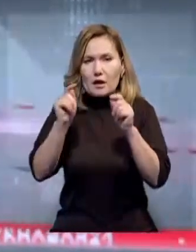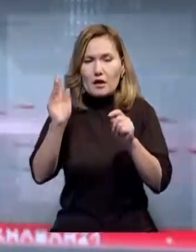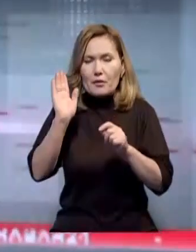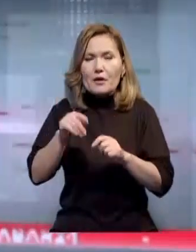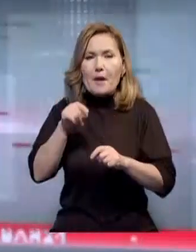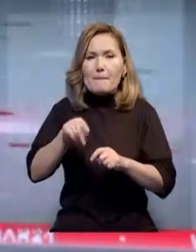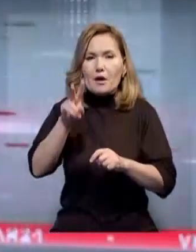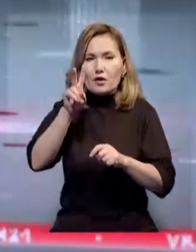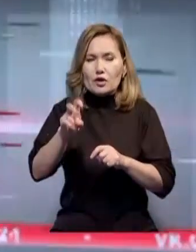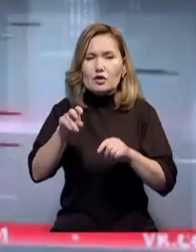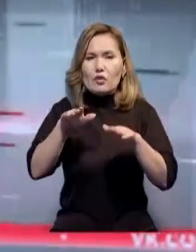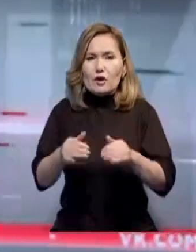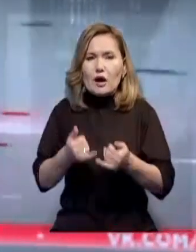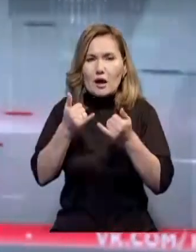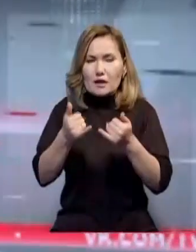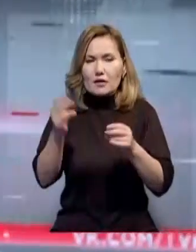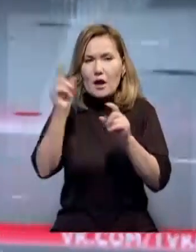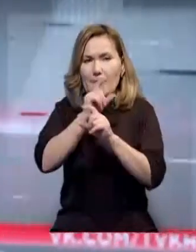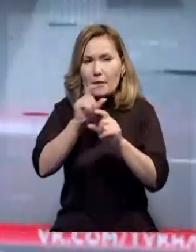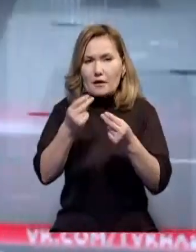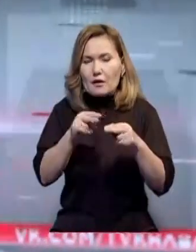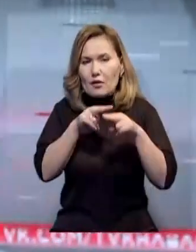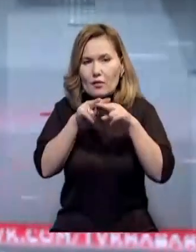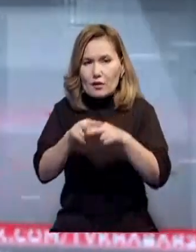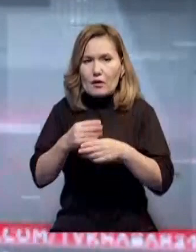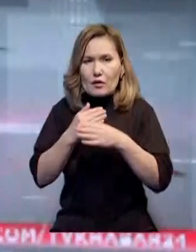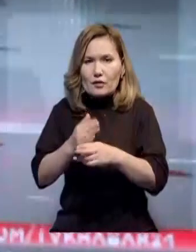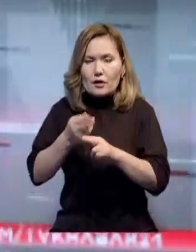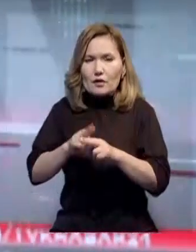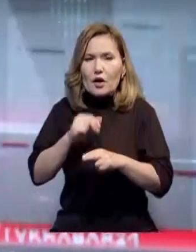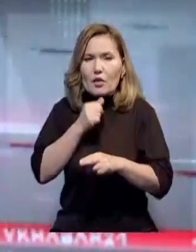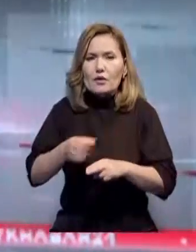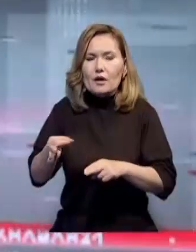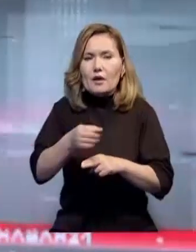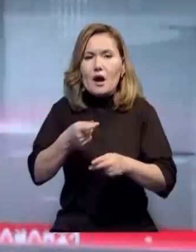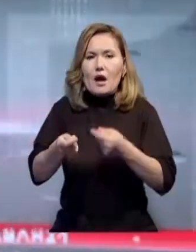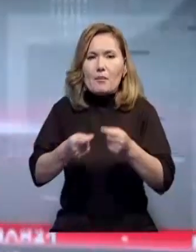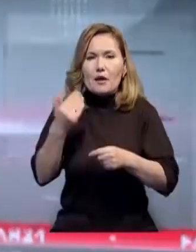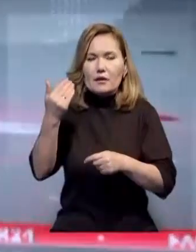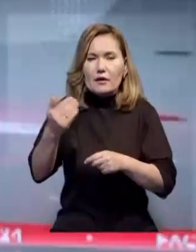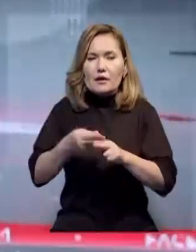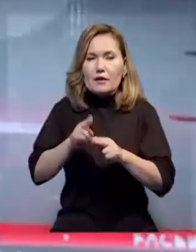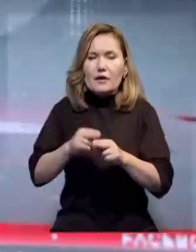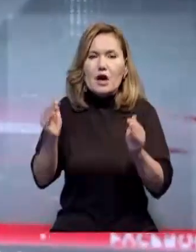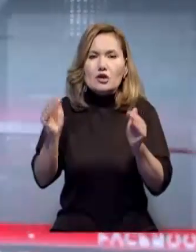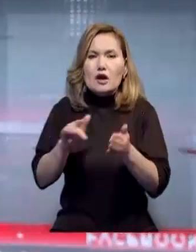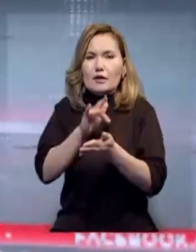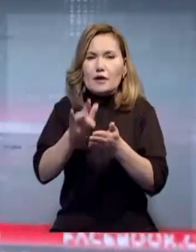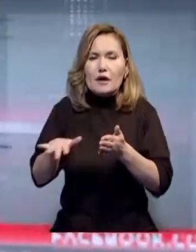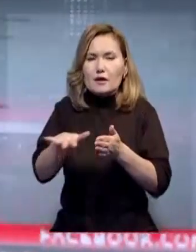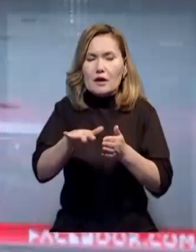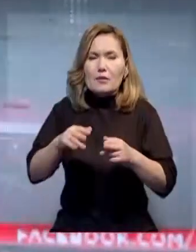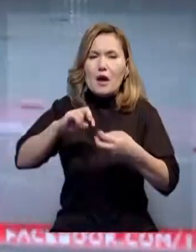арналған білім ордасының құрылысы жеке меншік қаражат есебінен жүзеге асады. Қостанай облысының әкімі Құмар Ақсақалов шағын шаһарды